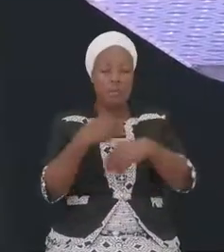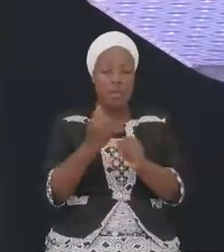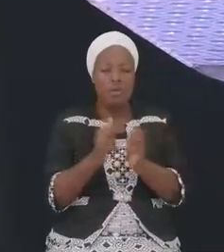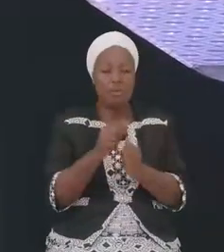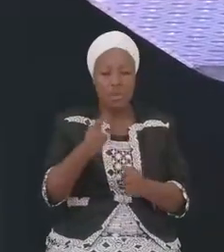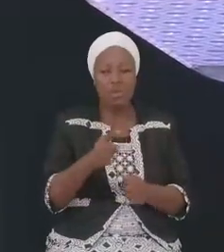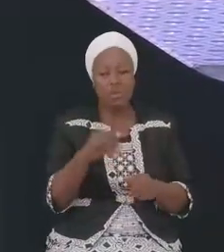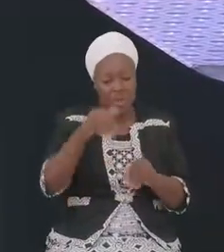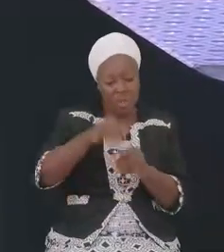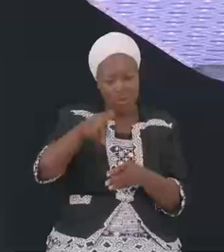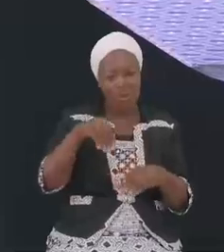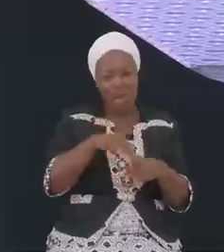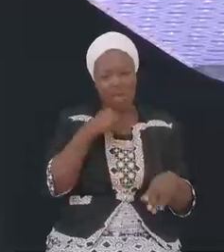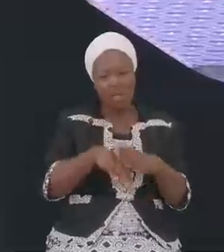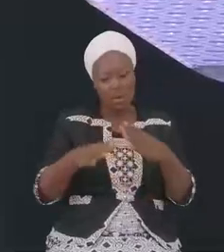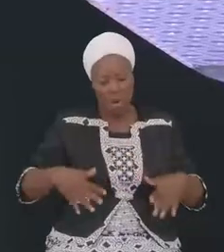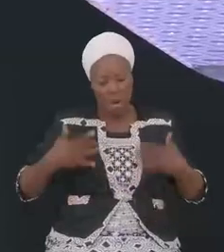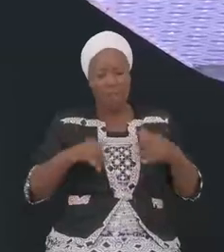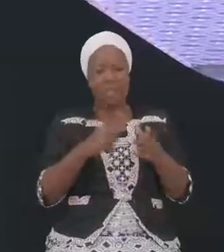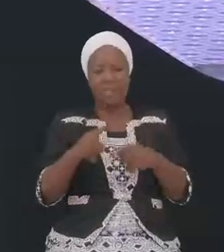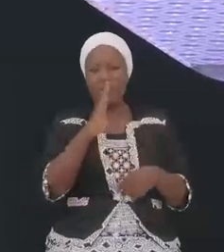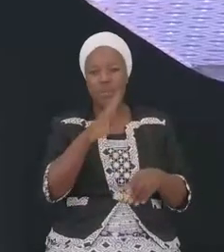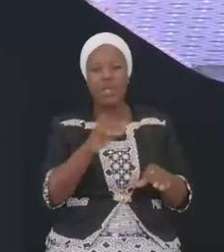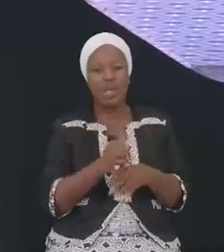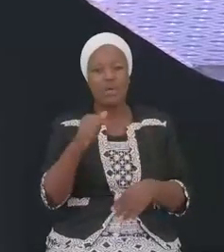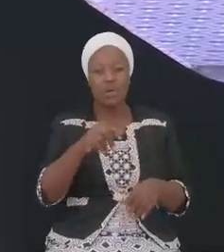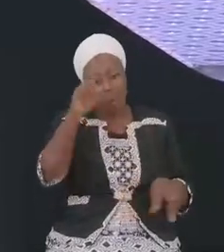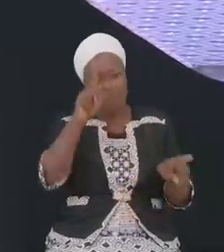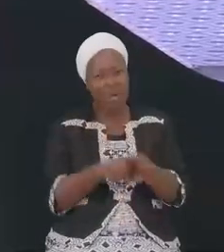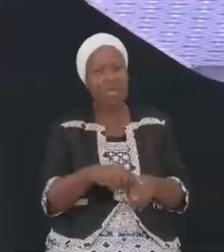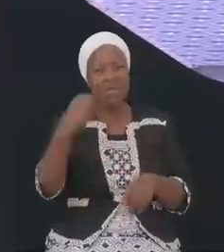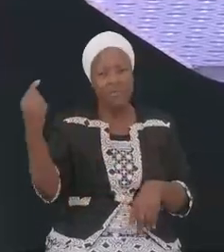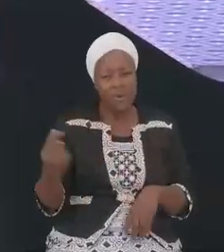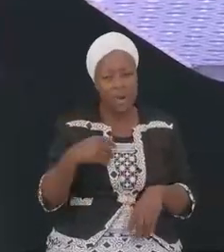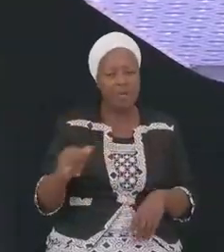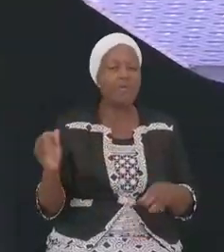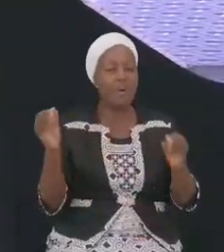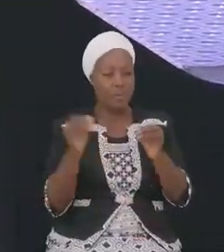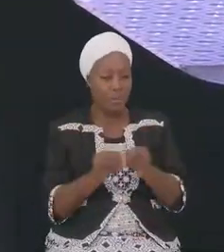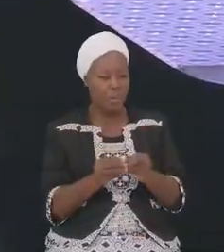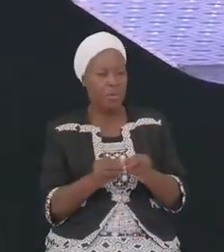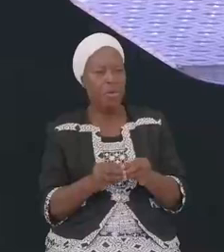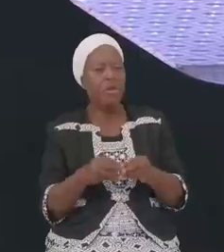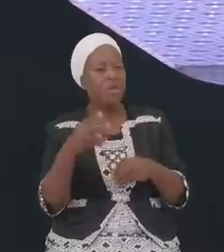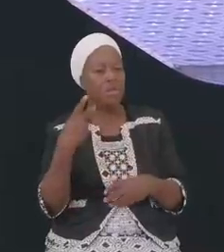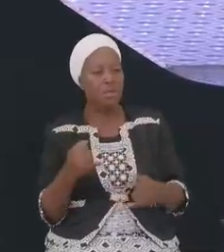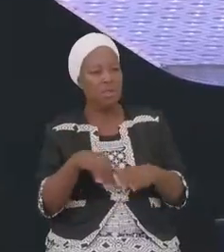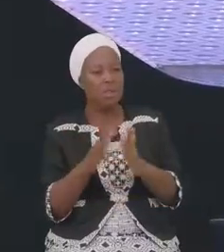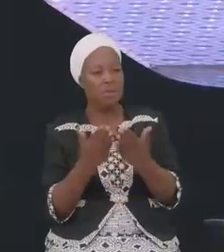en toi et dans ta vie et ce sera une alliance éternelle. Et